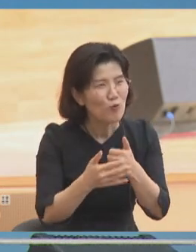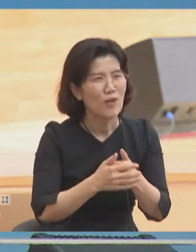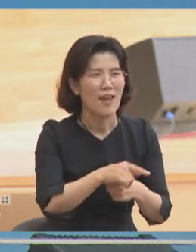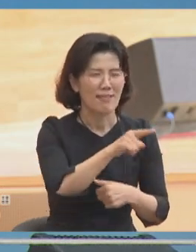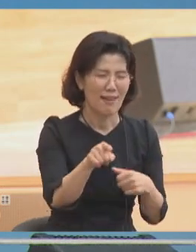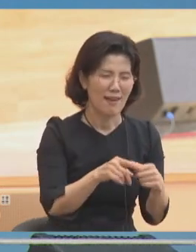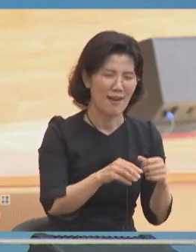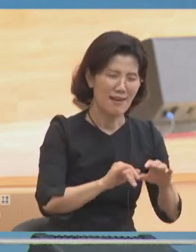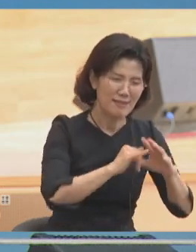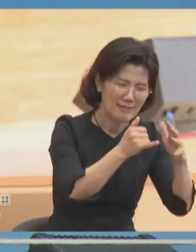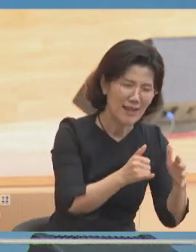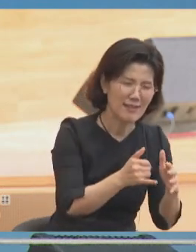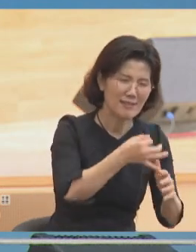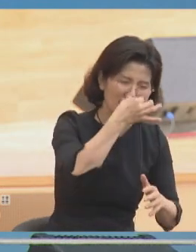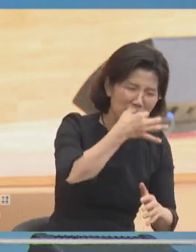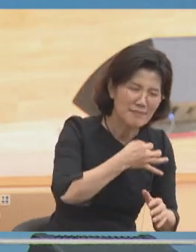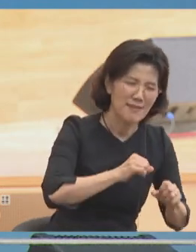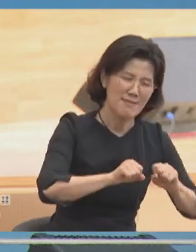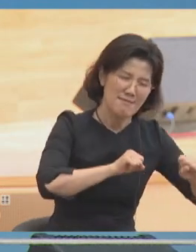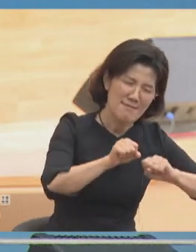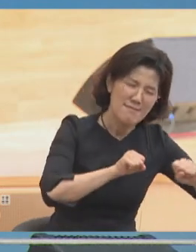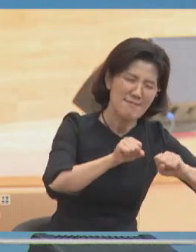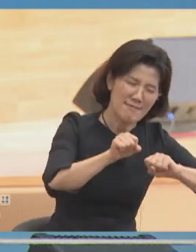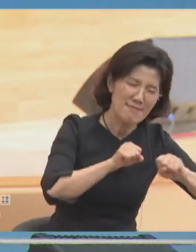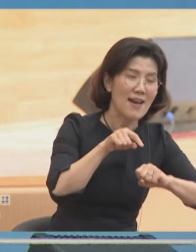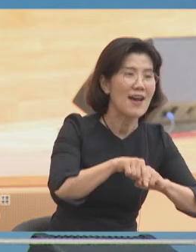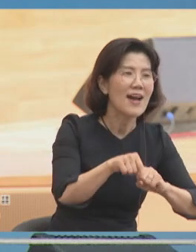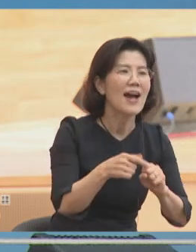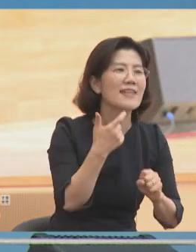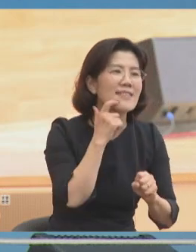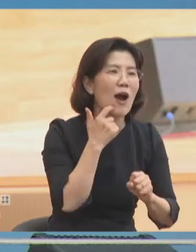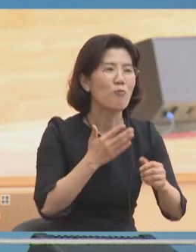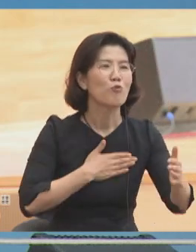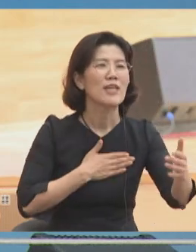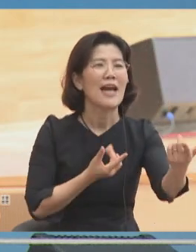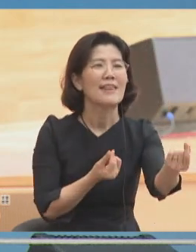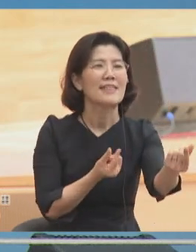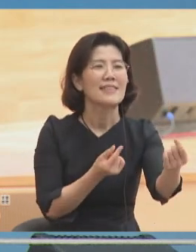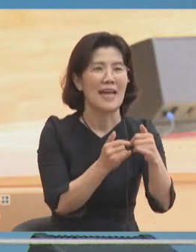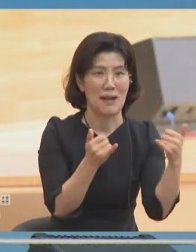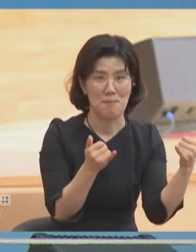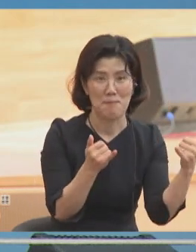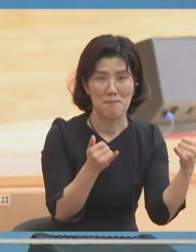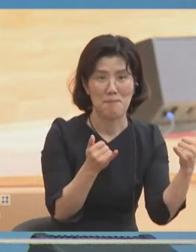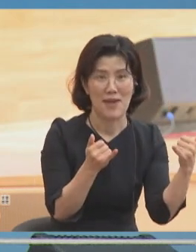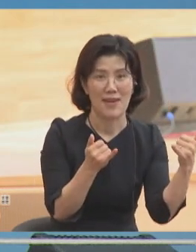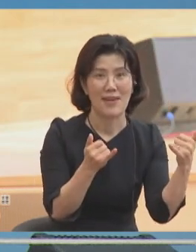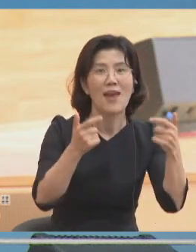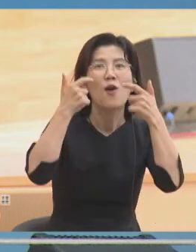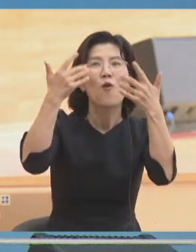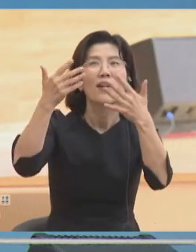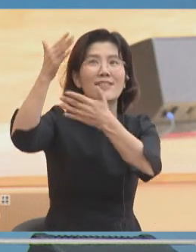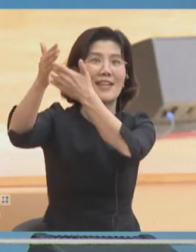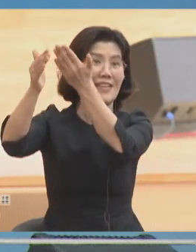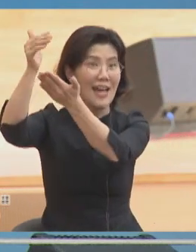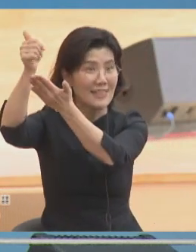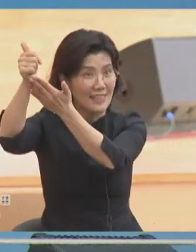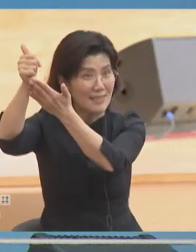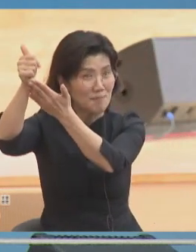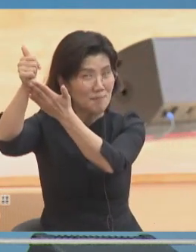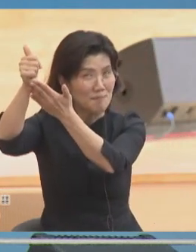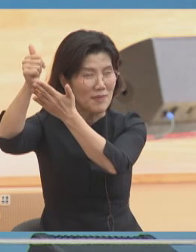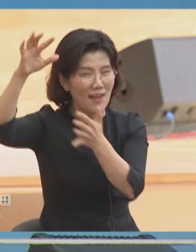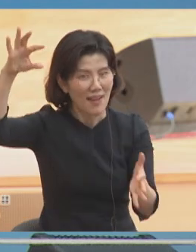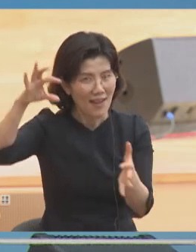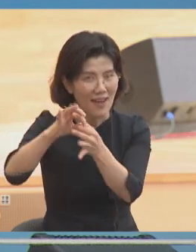아둥바둥하며 불확실하며 두려워 야곱과 같은 저와 여러분들에게 확실한 하나님과 하나가